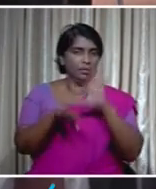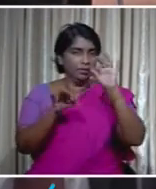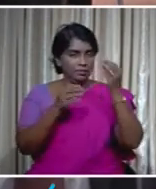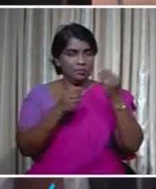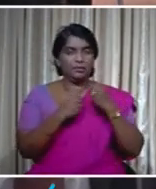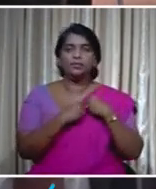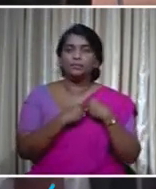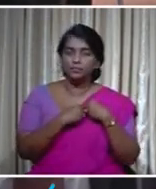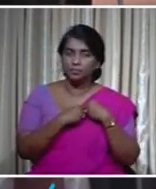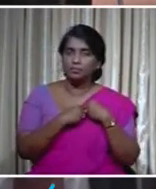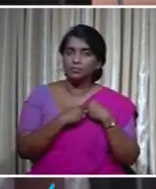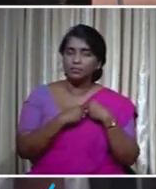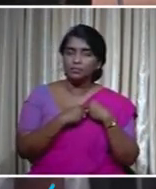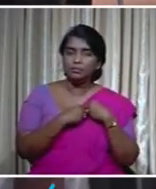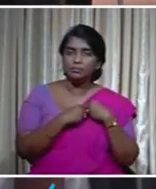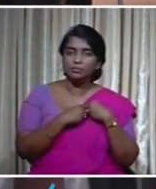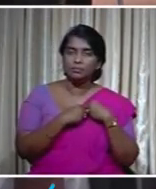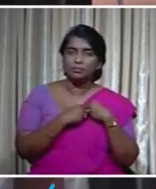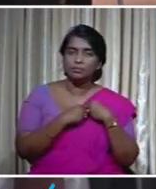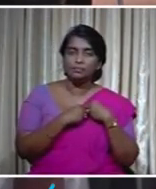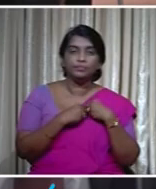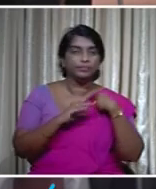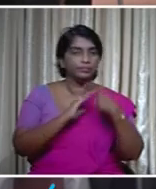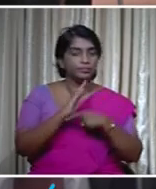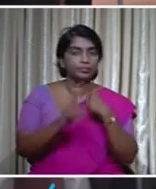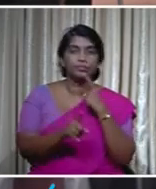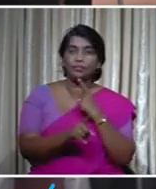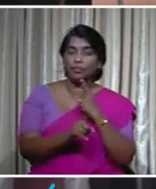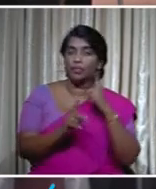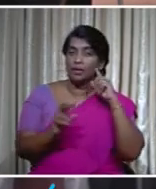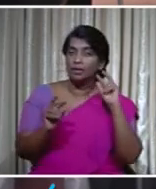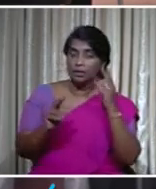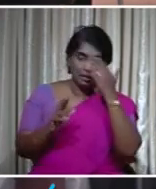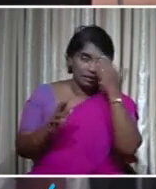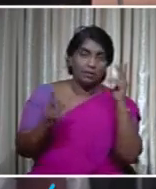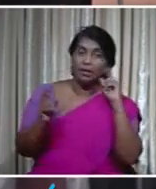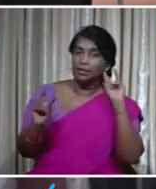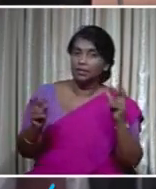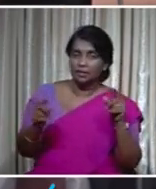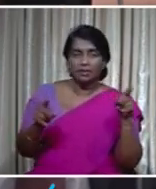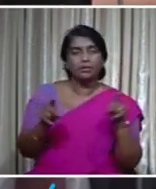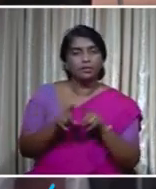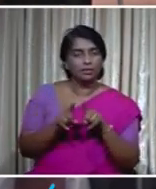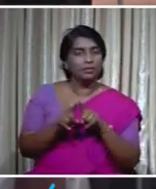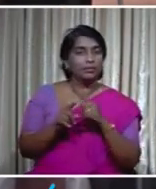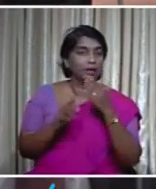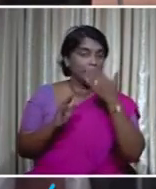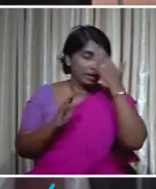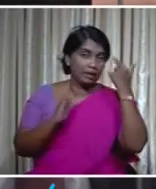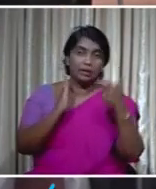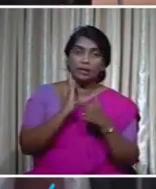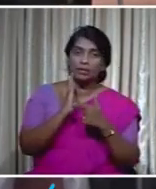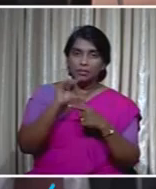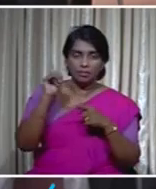வானொலி அதை விரும்பி கேட்டவர்கள் எத்தனை பேர்! இந்தியாவிலே தமிழ்நாட்டில் இருக்கின்ற பலர் கூட இலங்கை வானொலியை கேட்பார்கள். கே.எஸ். ராஜா, அப்துல்